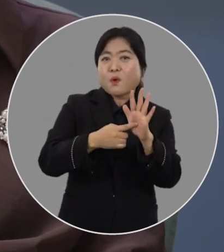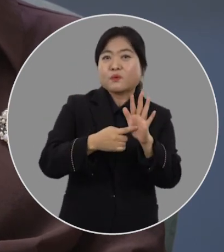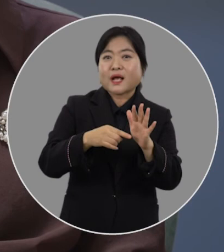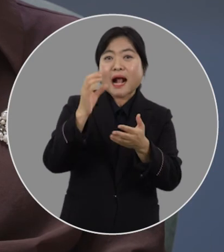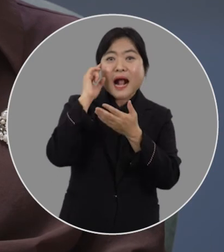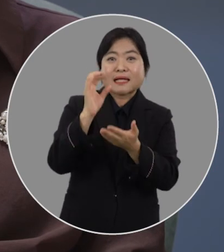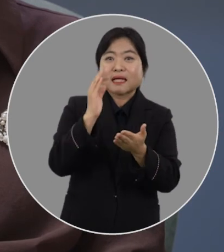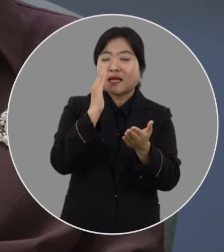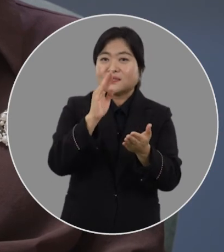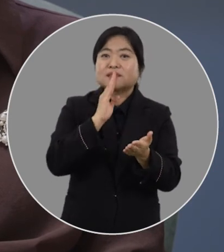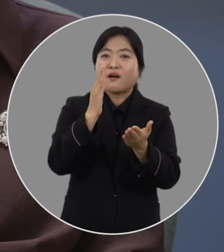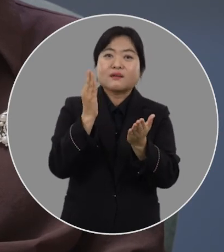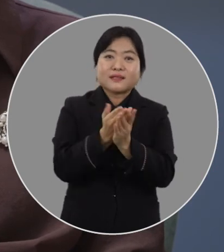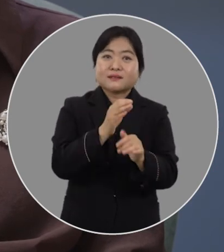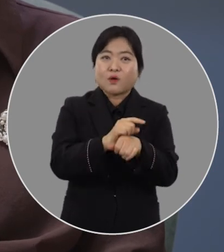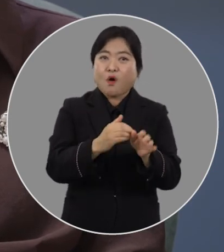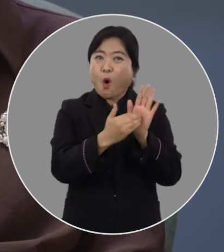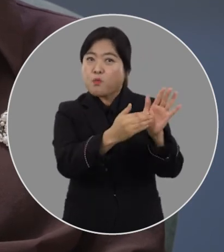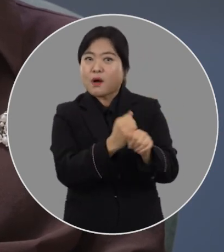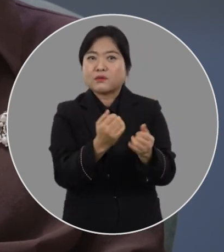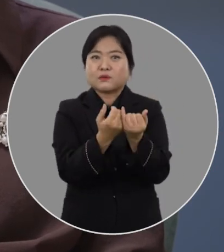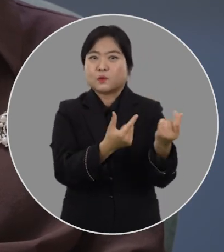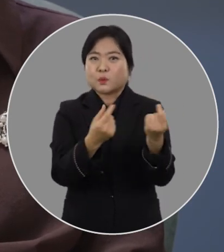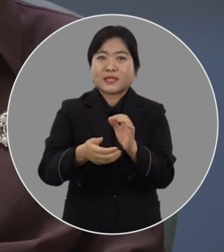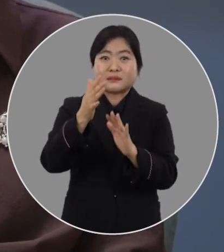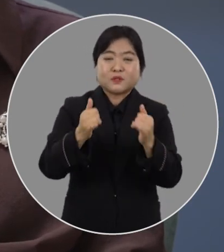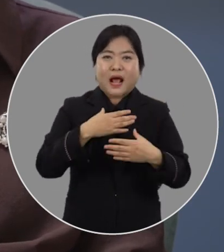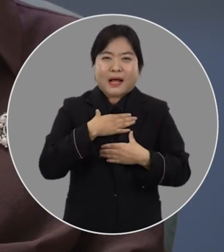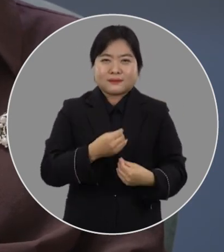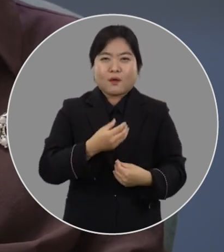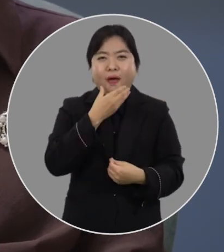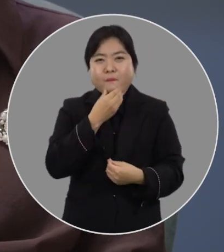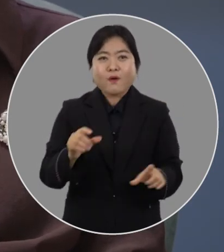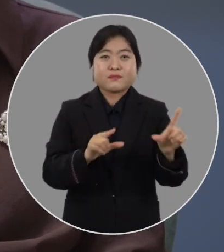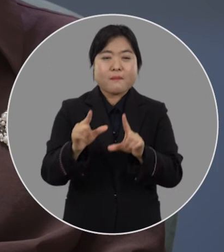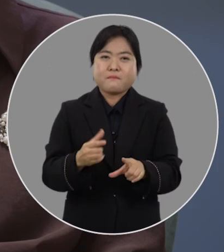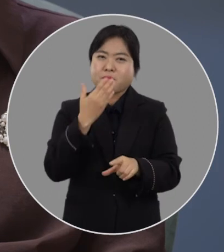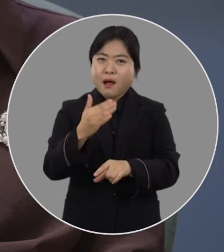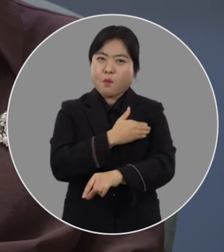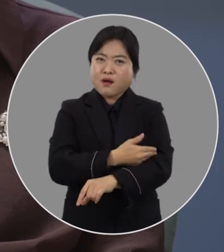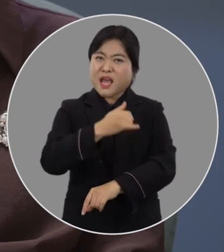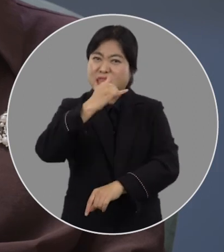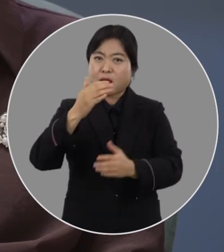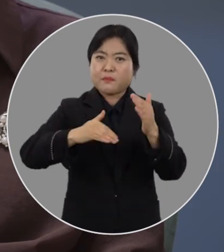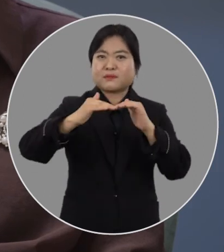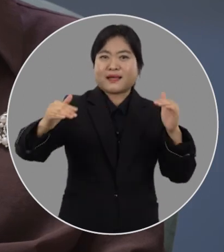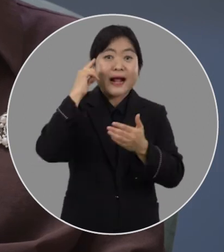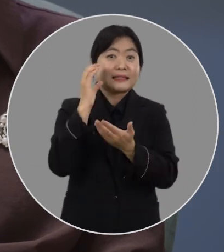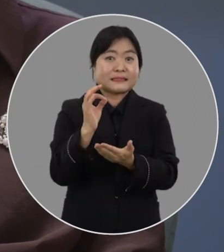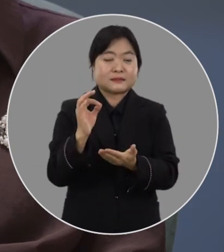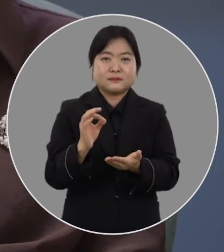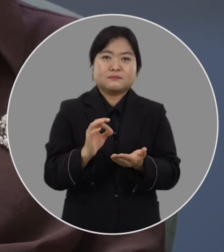거부하고 여성도 동등한 시민으로서 안전하고 행복한 삶을 누릴 권리가 있다는 평등의 가치를 내세우는 발언을 할